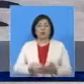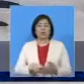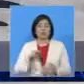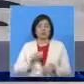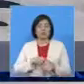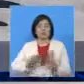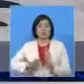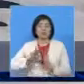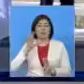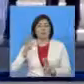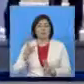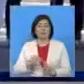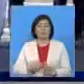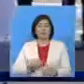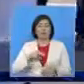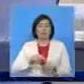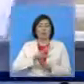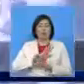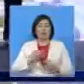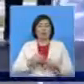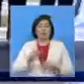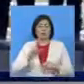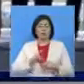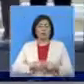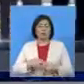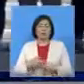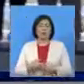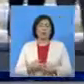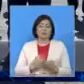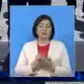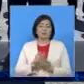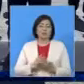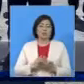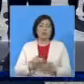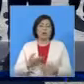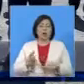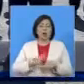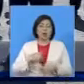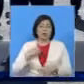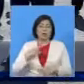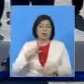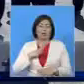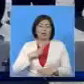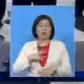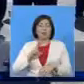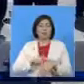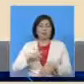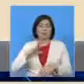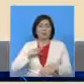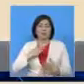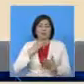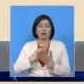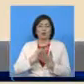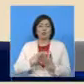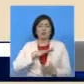мамандықты таңдаудан еменбеген бұл қызметтің жеңіл еместігіне тоқталды. Полицияда қызмет істеу маңызды әрі жауапкершілігі мол